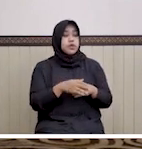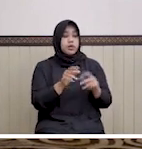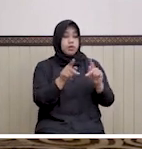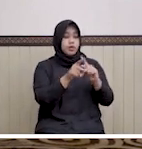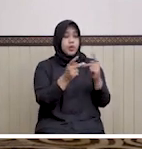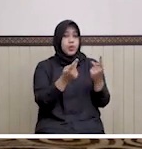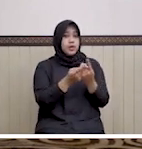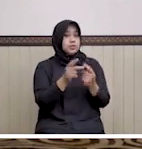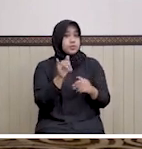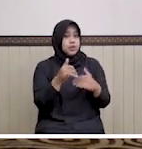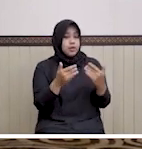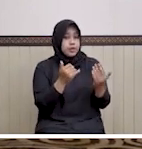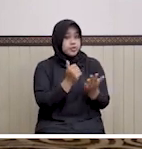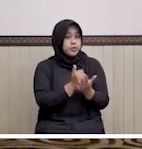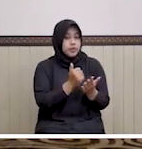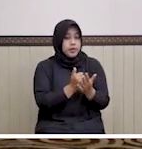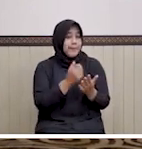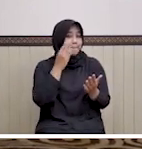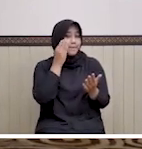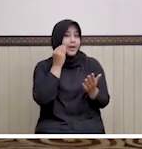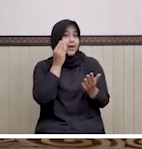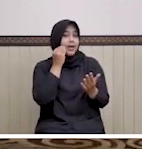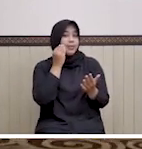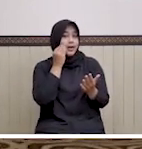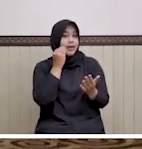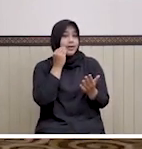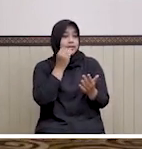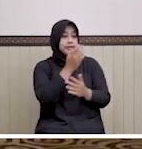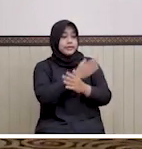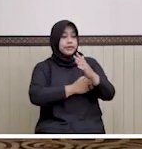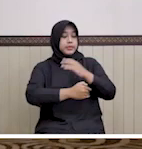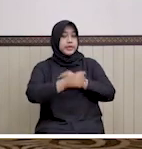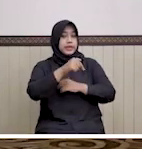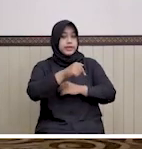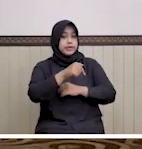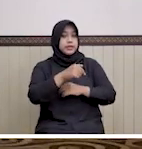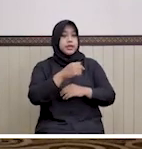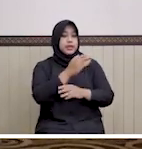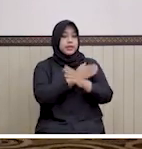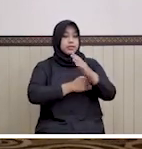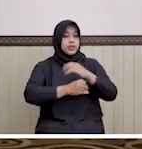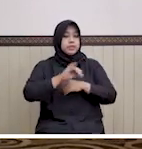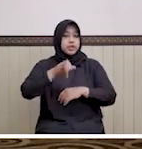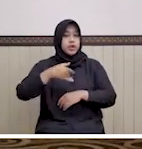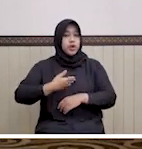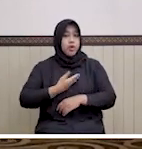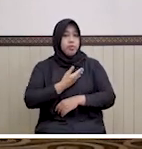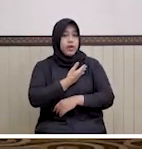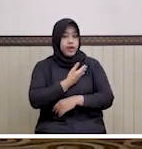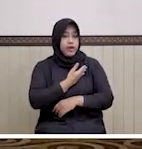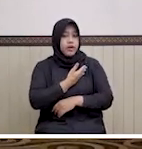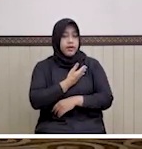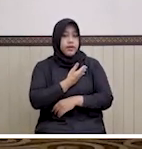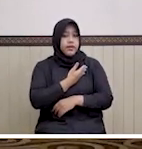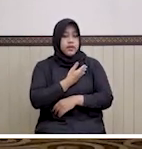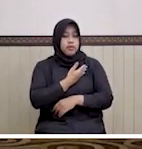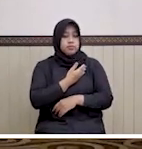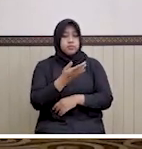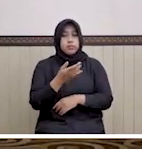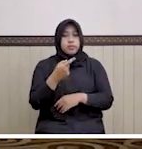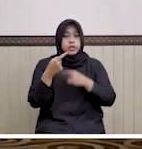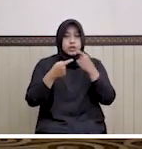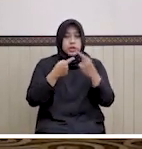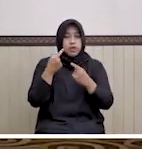keluarga seperti apa sih pengalaman difabilitas difable menjadi penyintas dan kemudian suka